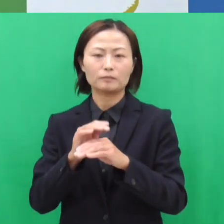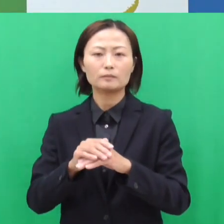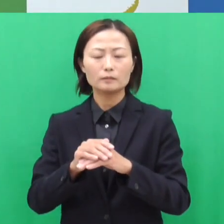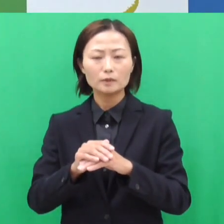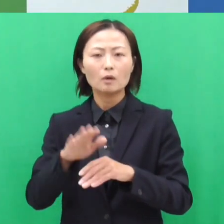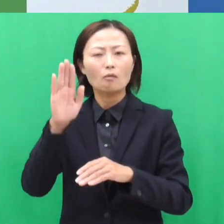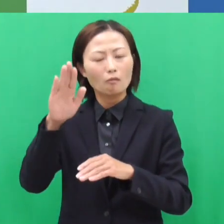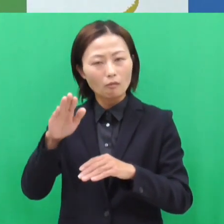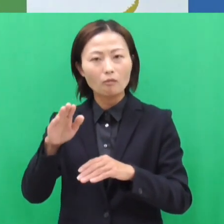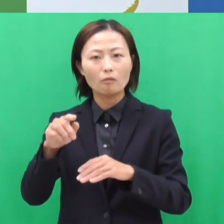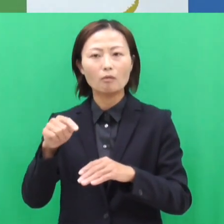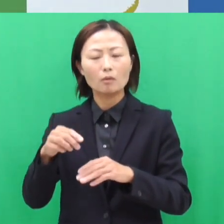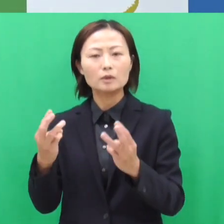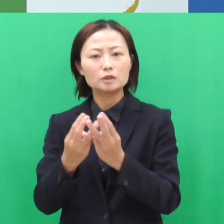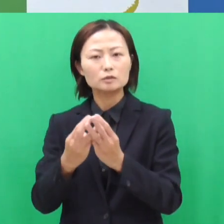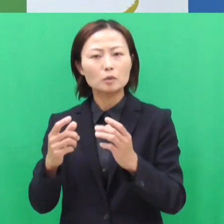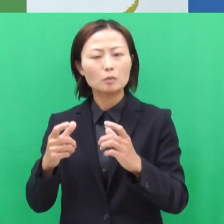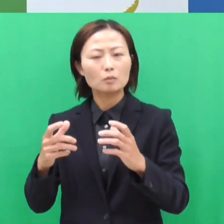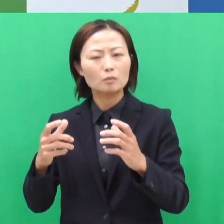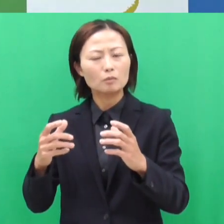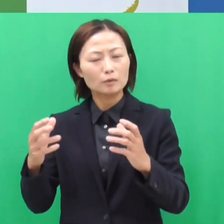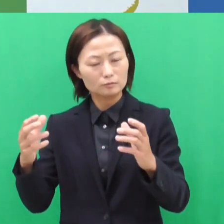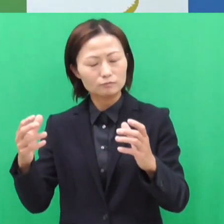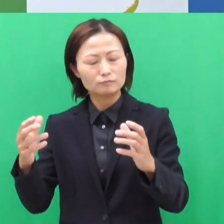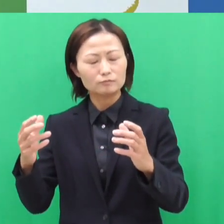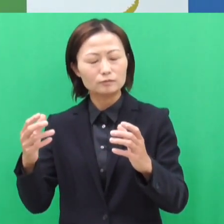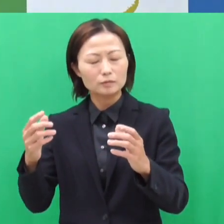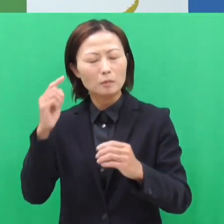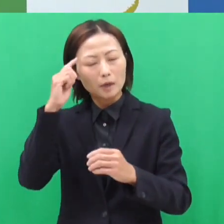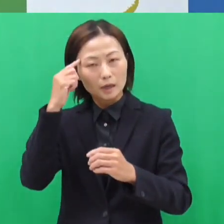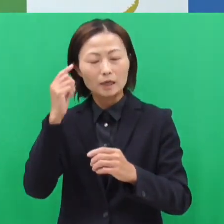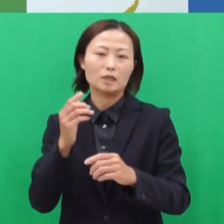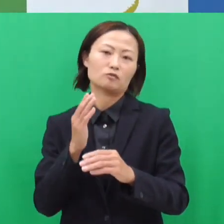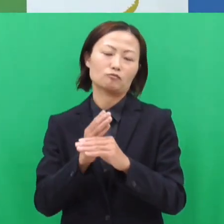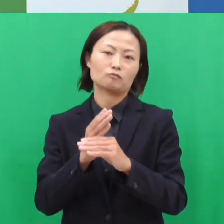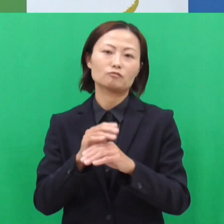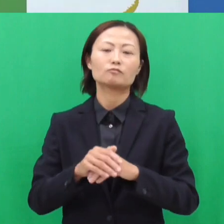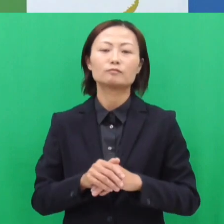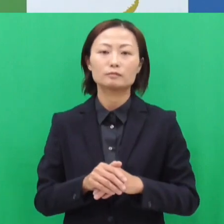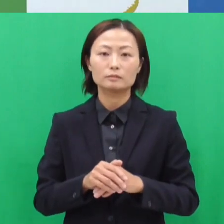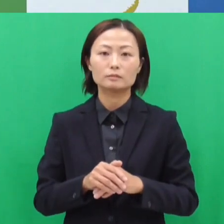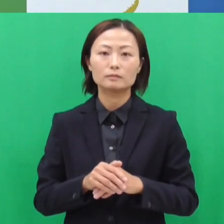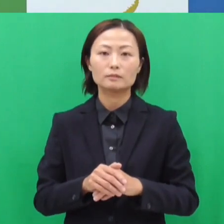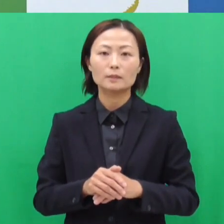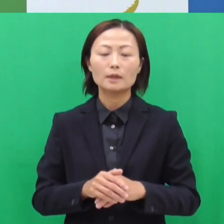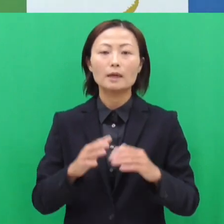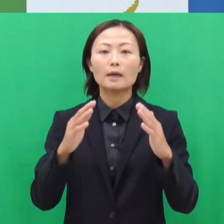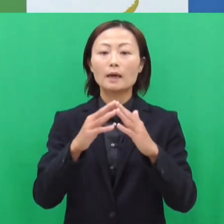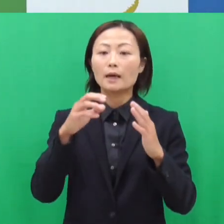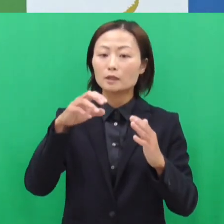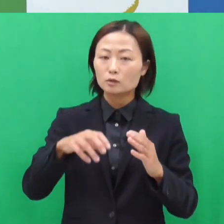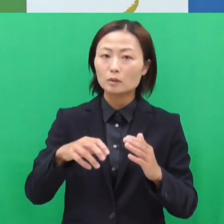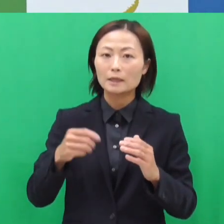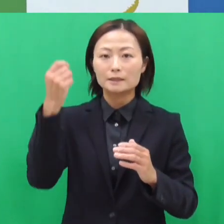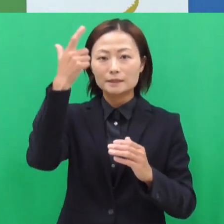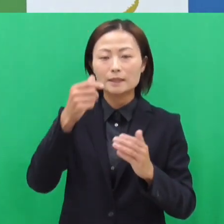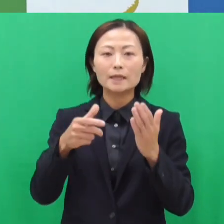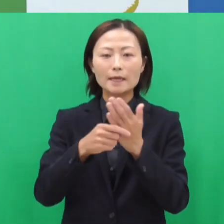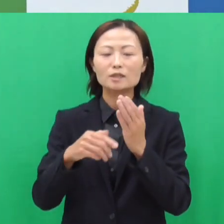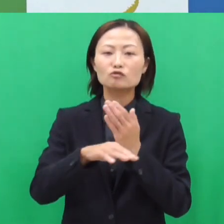ですねその後拡大することも可場所は仙台駅周辺に